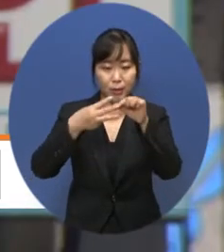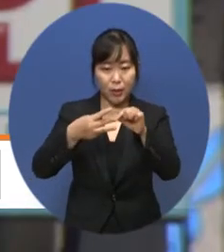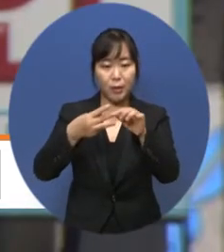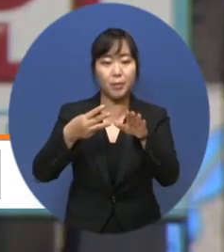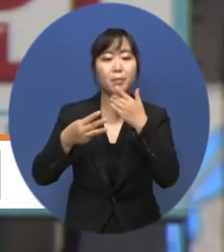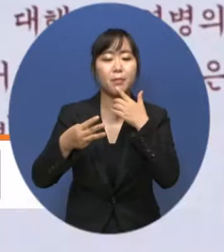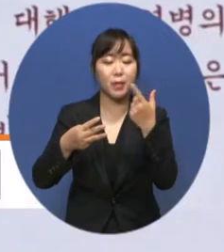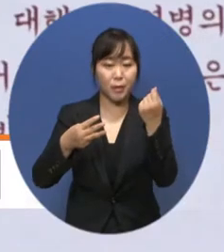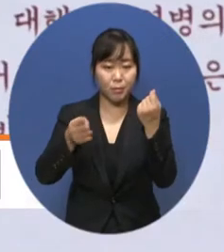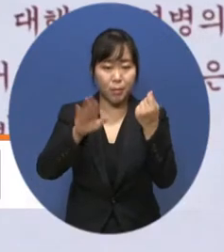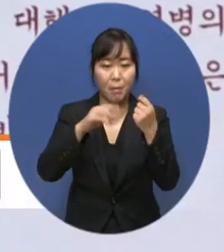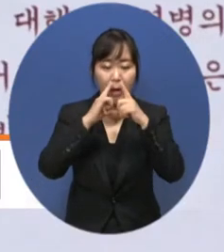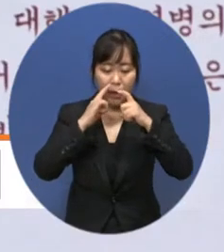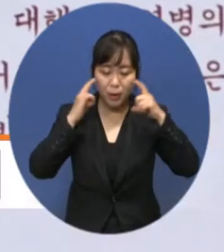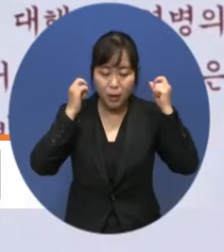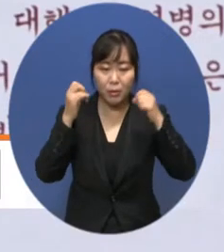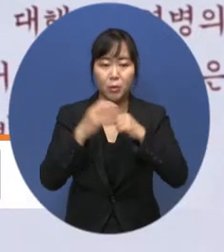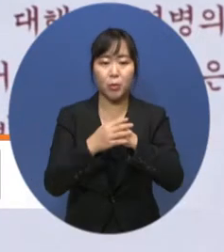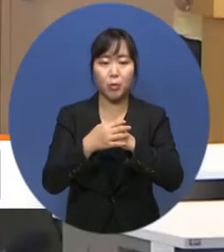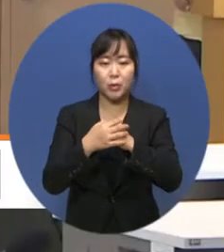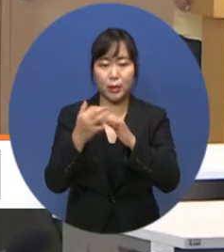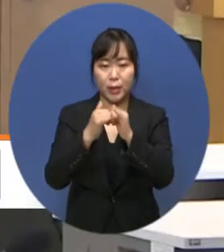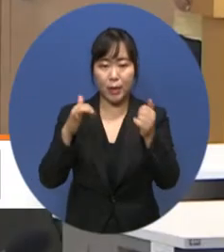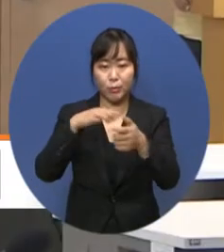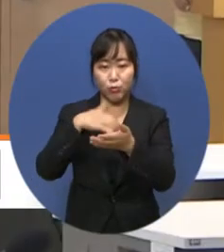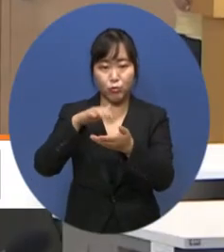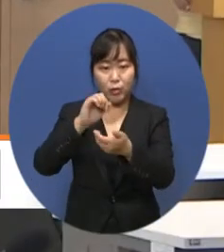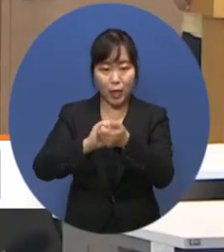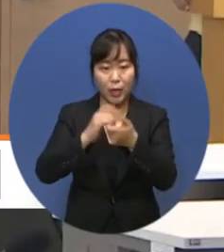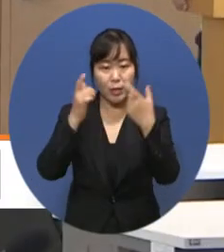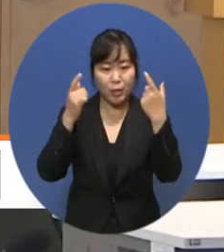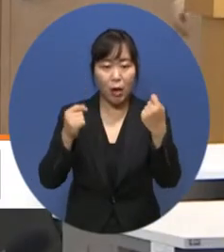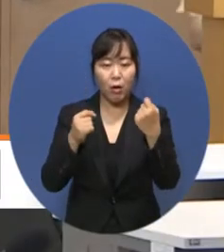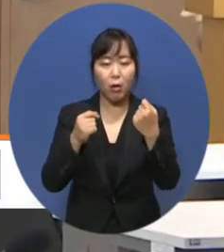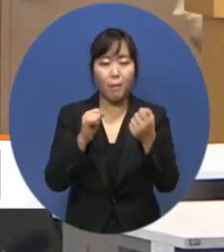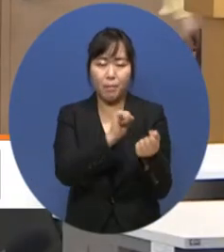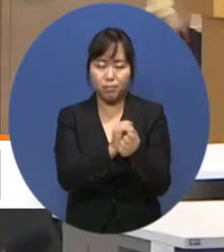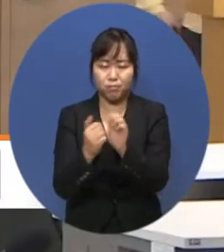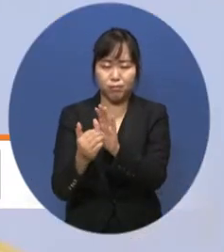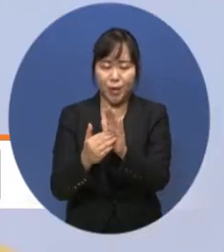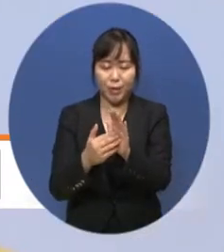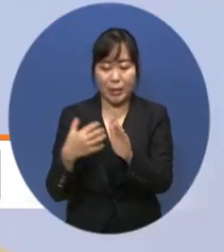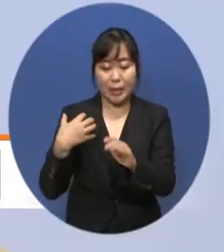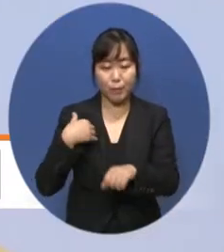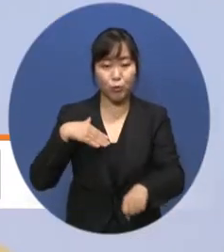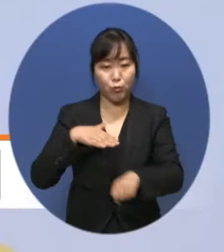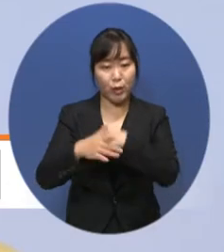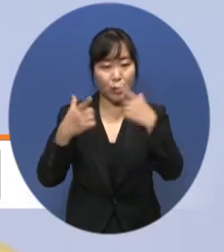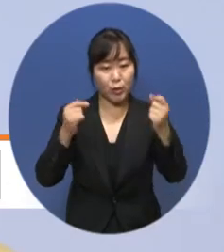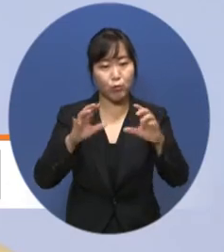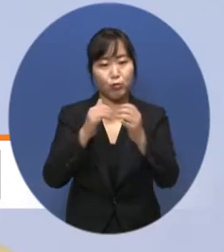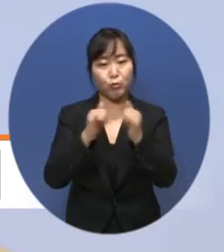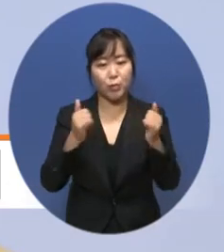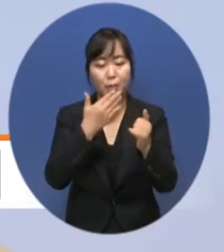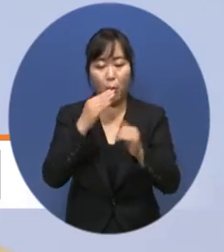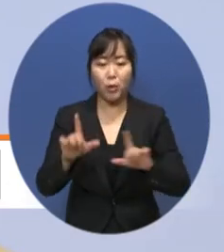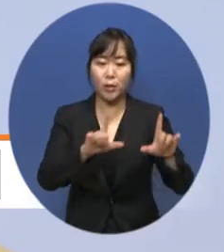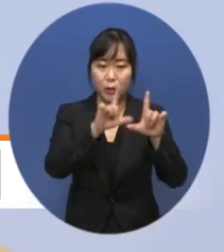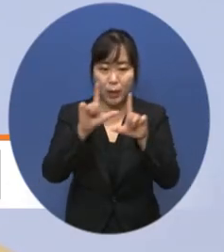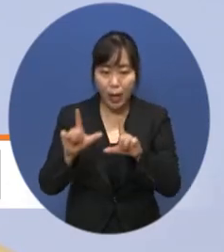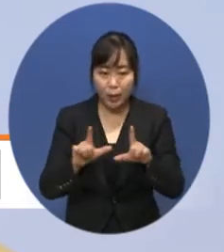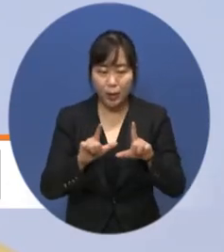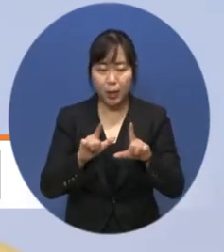완화돼 마스크 착용과 이용인원 제한 등 핵심 방역수칙을 의무화했다며 국민 생업에